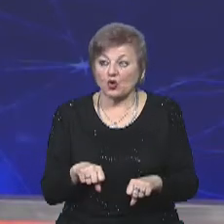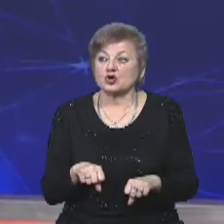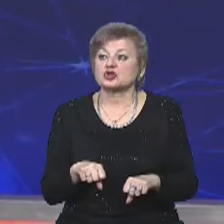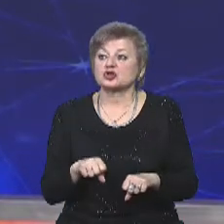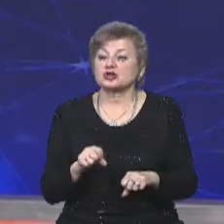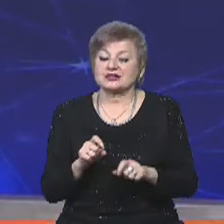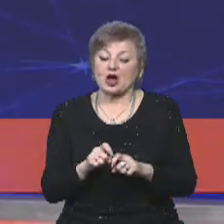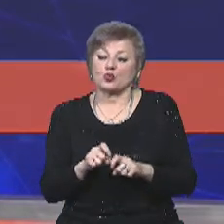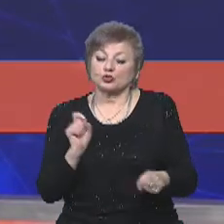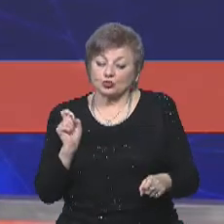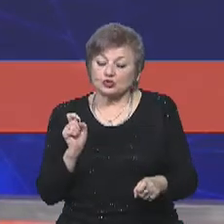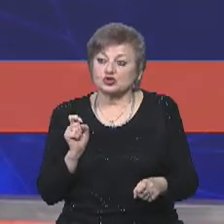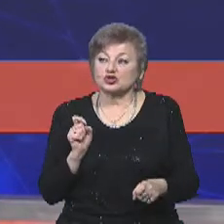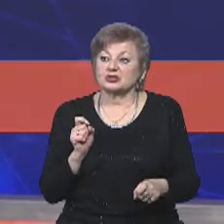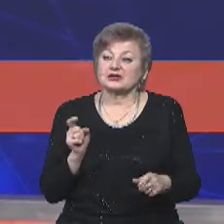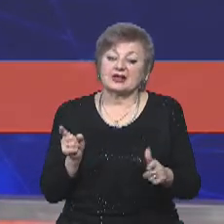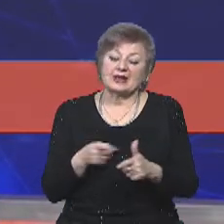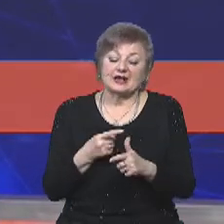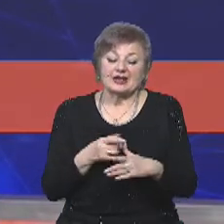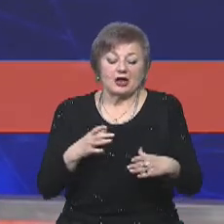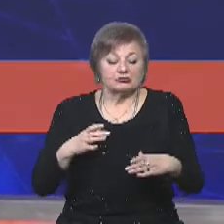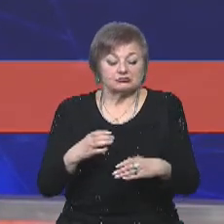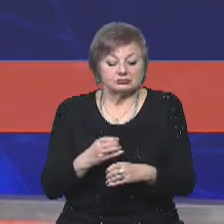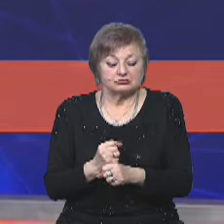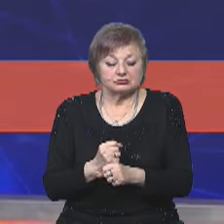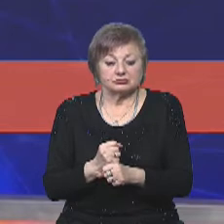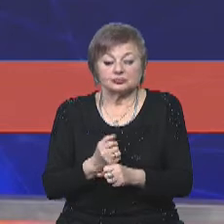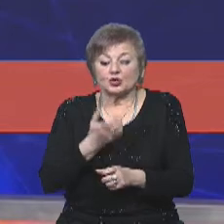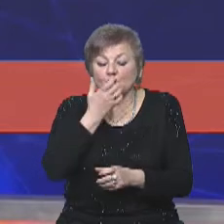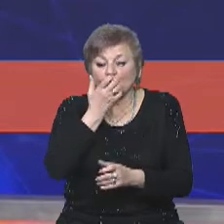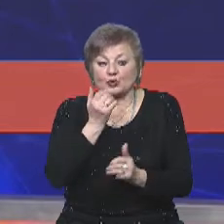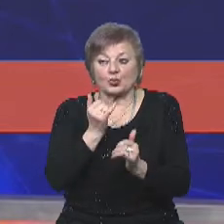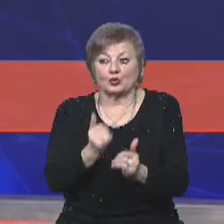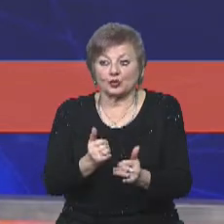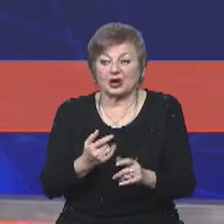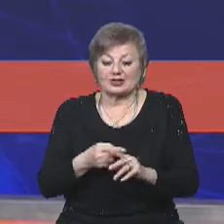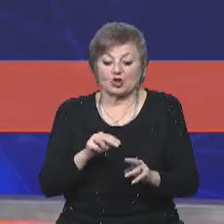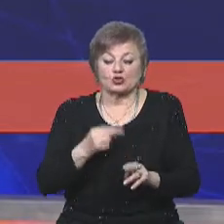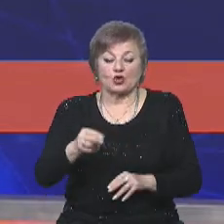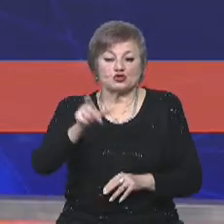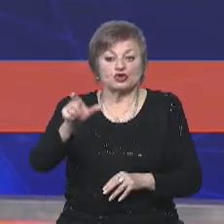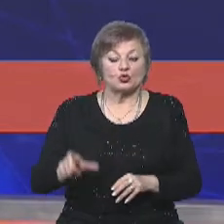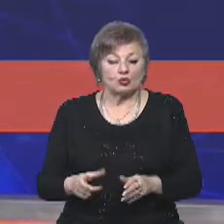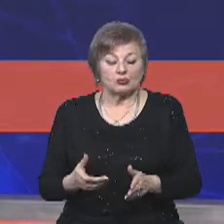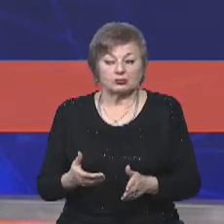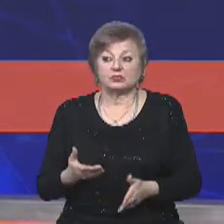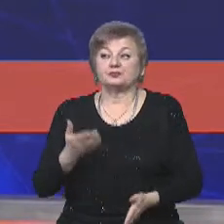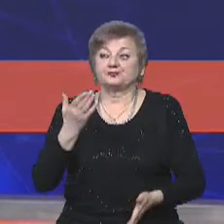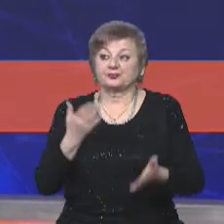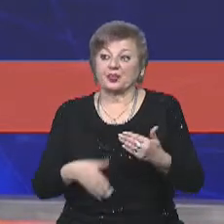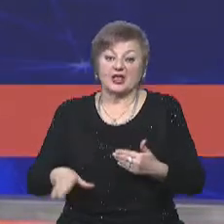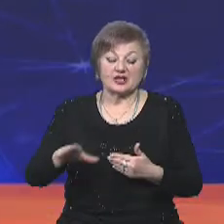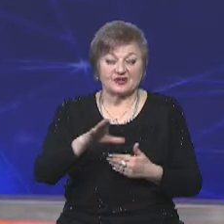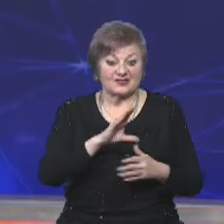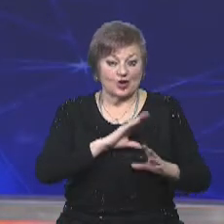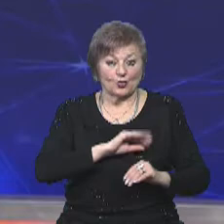право отключить или ограничить поставку тепловой энергии должнику. Для того, чтобы всех